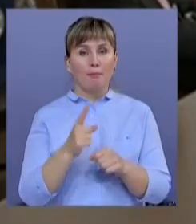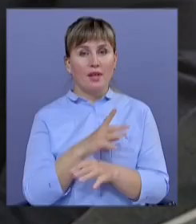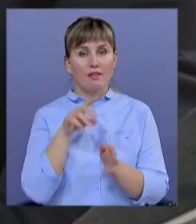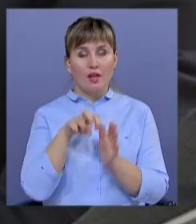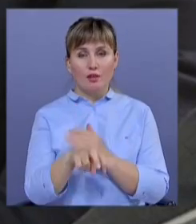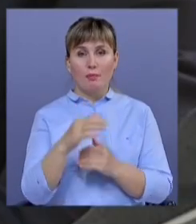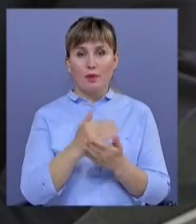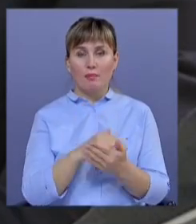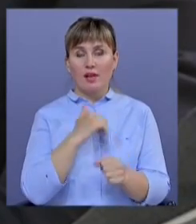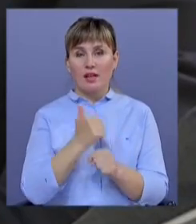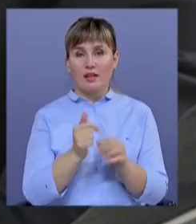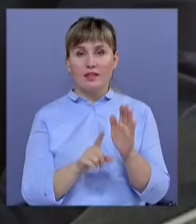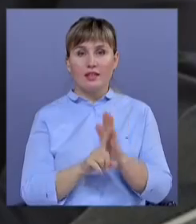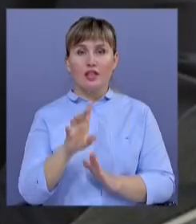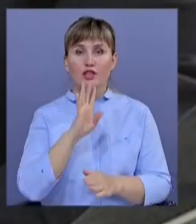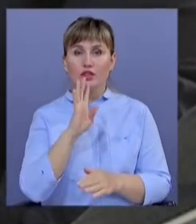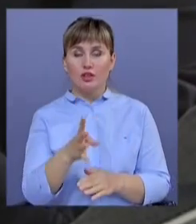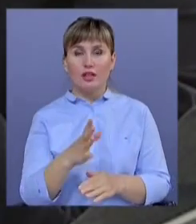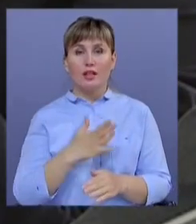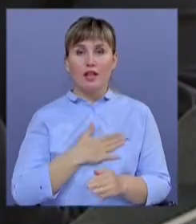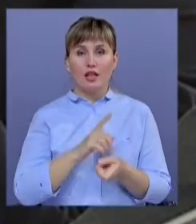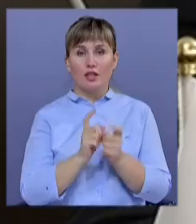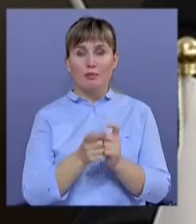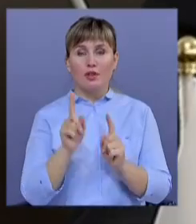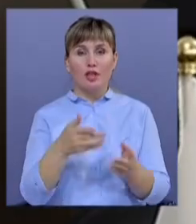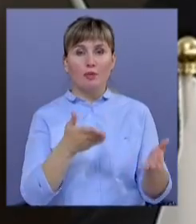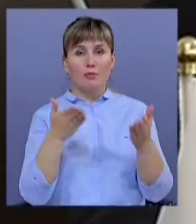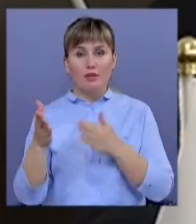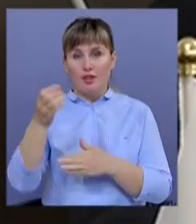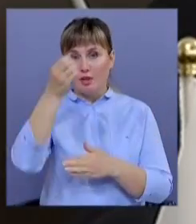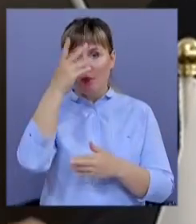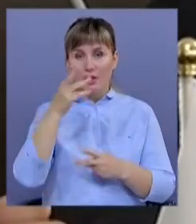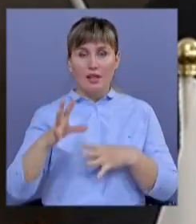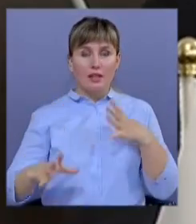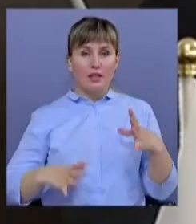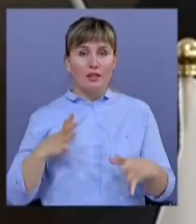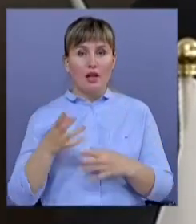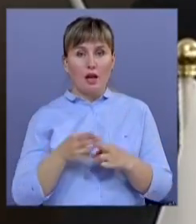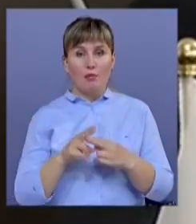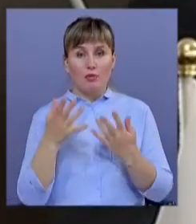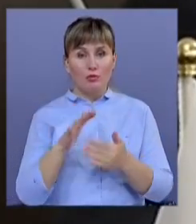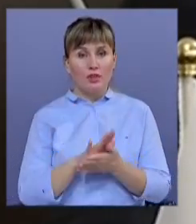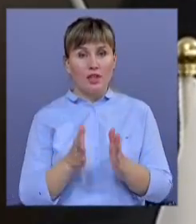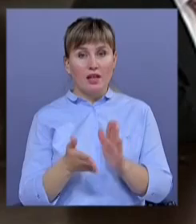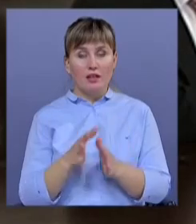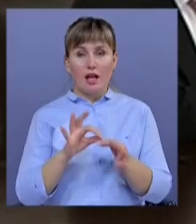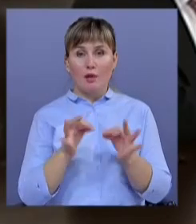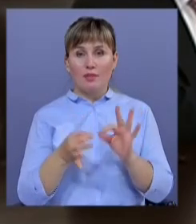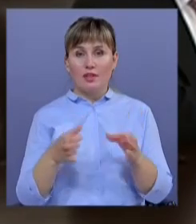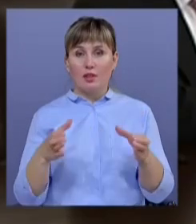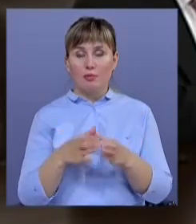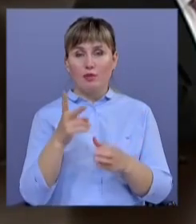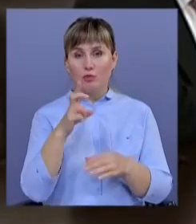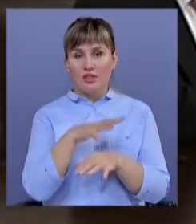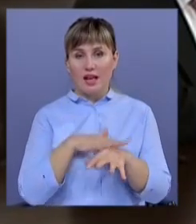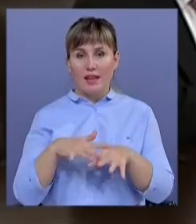в программу главных стартов четырехлетия. Наших бойцов даже пригласили в Японию для тренировок. Об этом уже договорились олимпийские комитеты двух